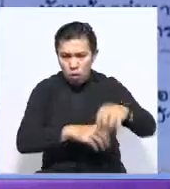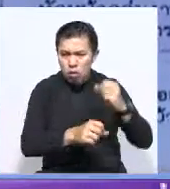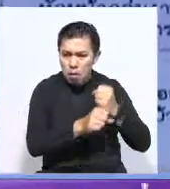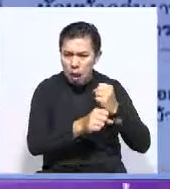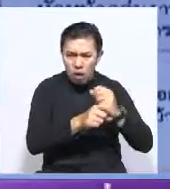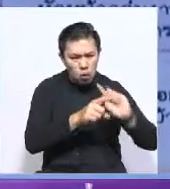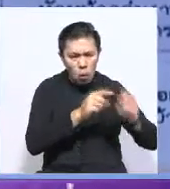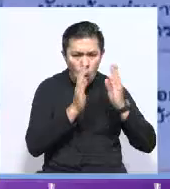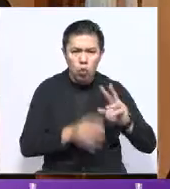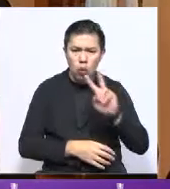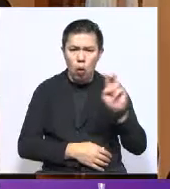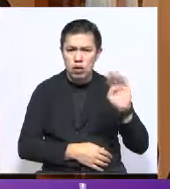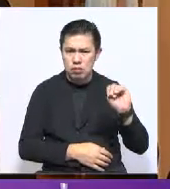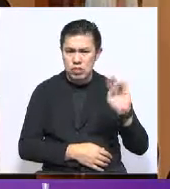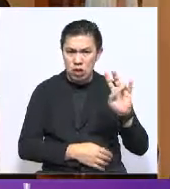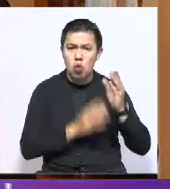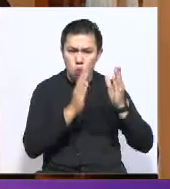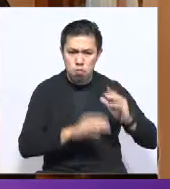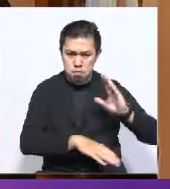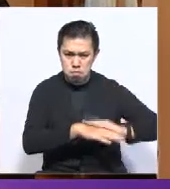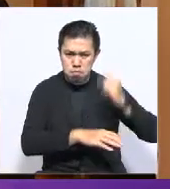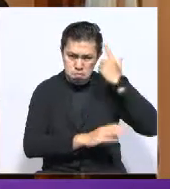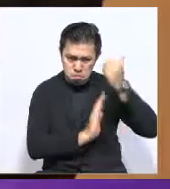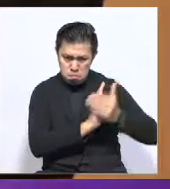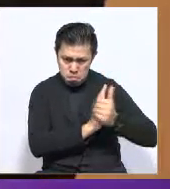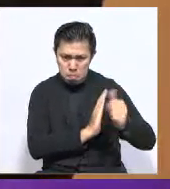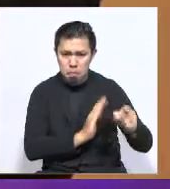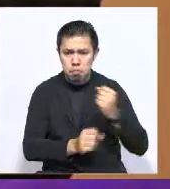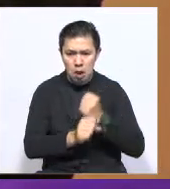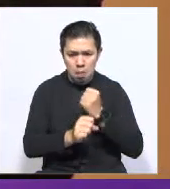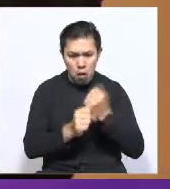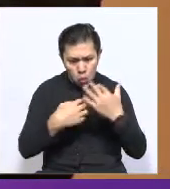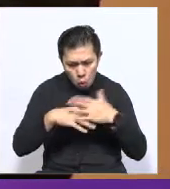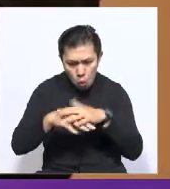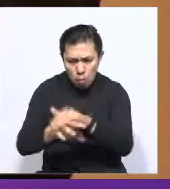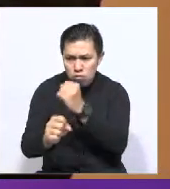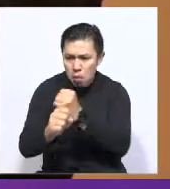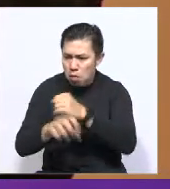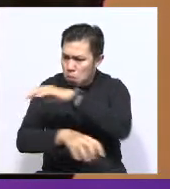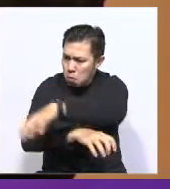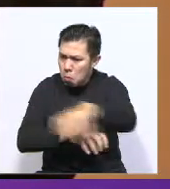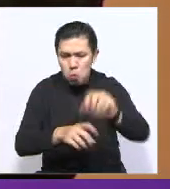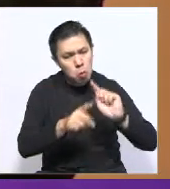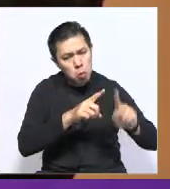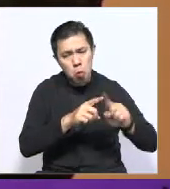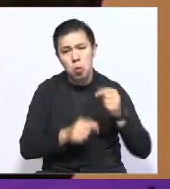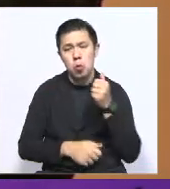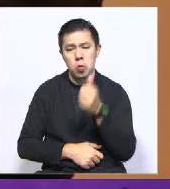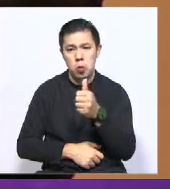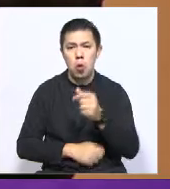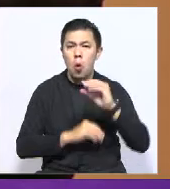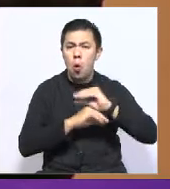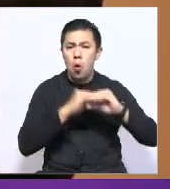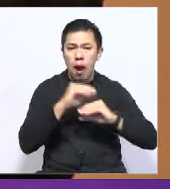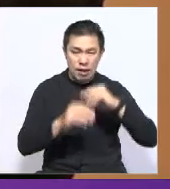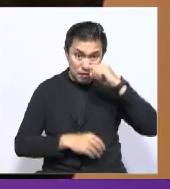2,647 นายเป็นผู้ที่มีความสามารถและมีความชำนาญสามารถทำงานร่วมกับหน่วยงานอื่นได้ดีการขับเคลื่อนโครงการ